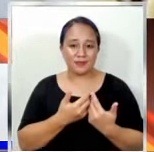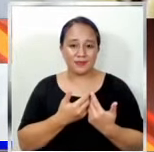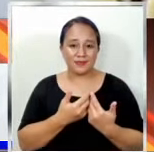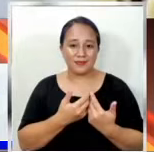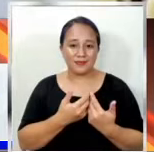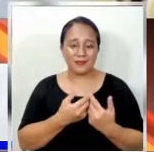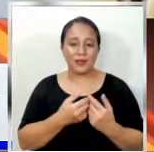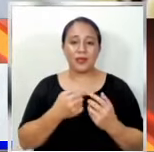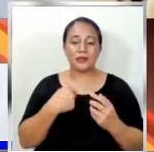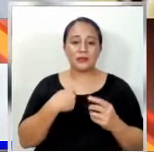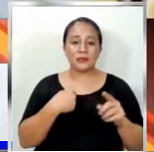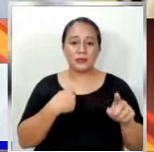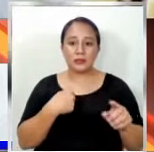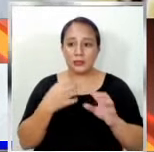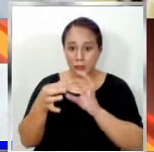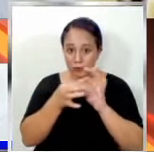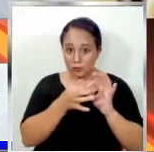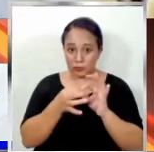their relationship,